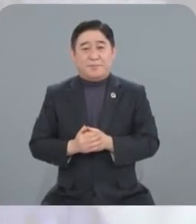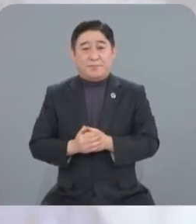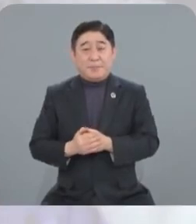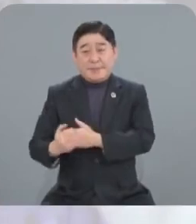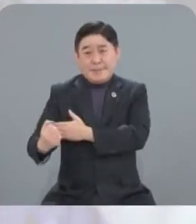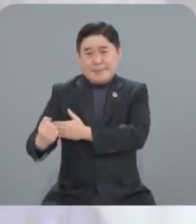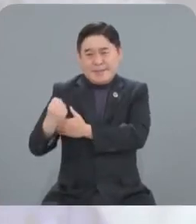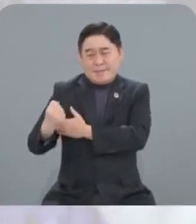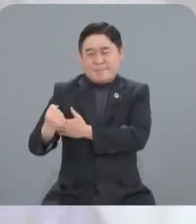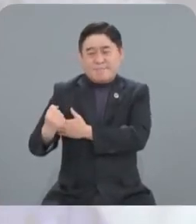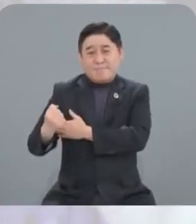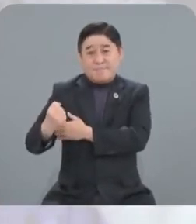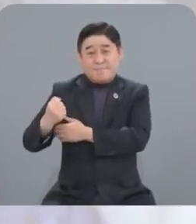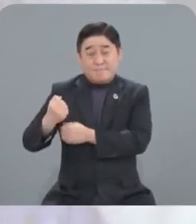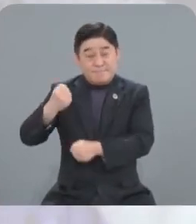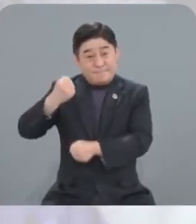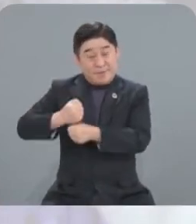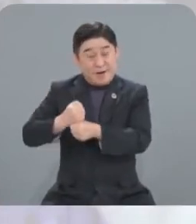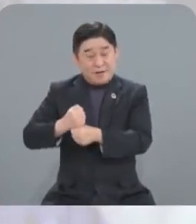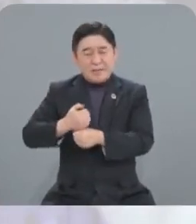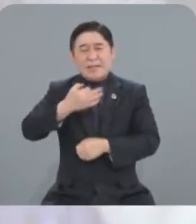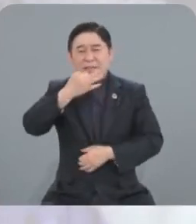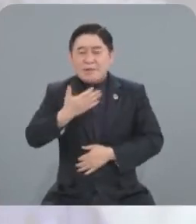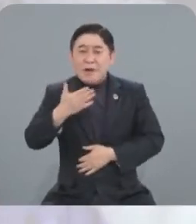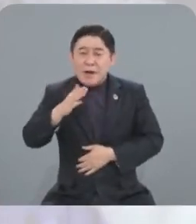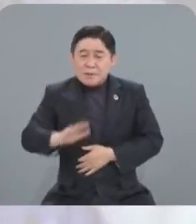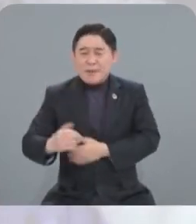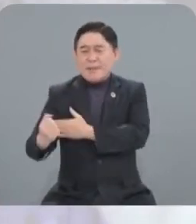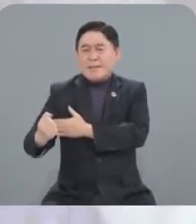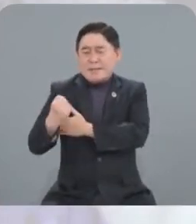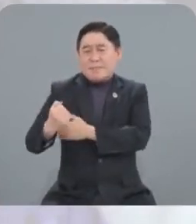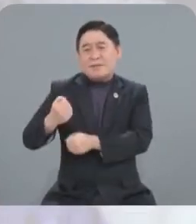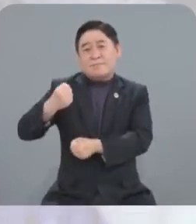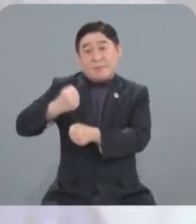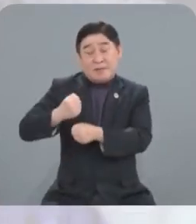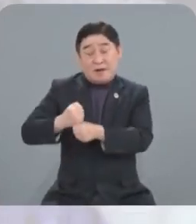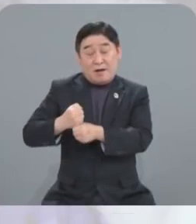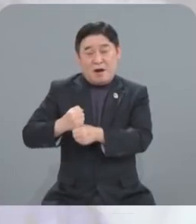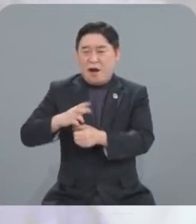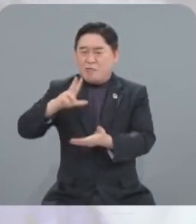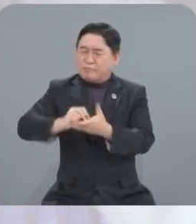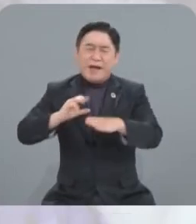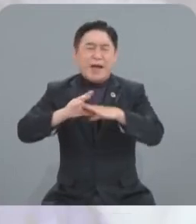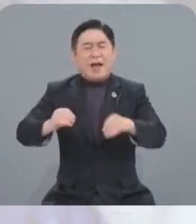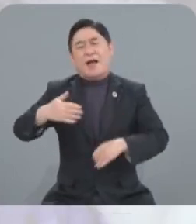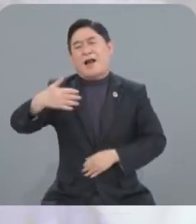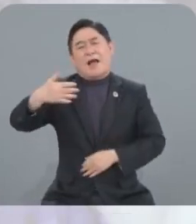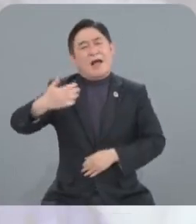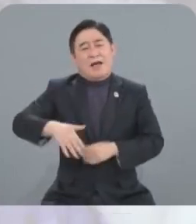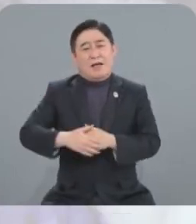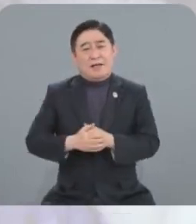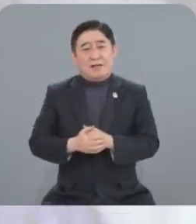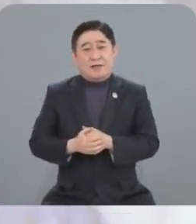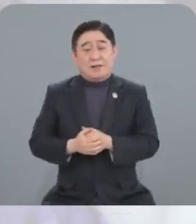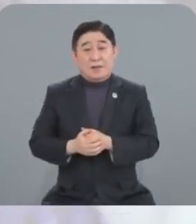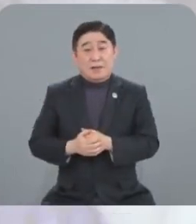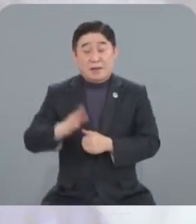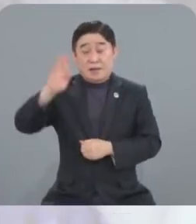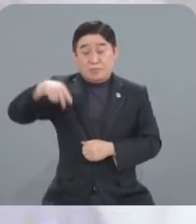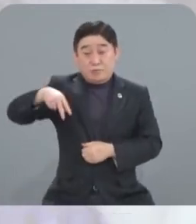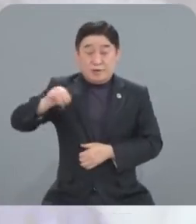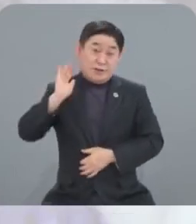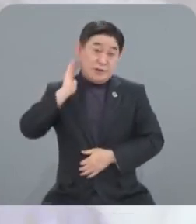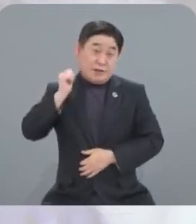힘을 키우는 것도 힘든 일입니다 하지만 힘을 키웠다고 문제가 다 해결되는 것은 아닙니다 무시